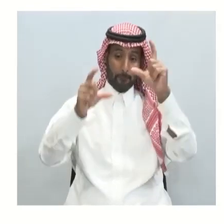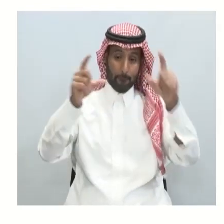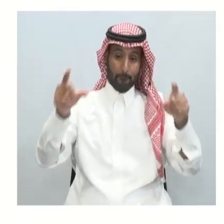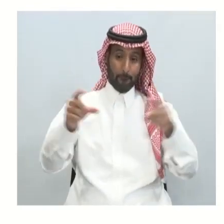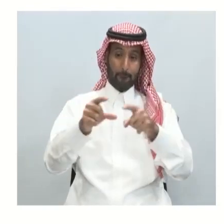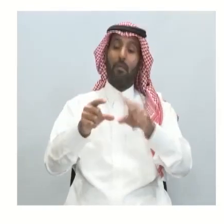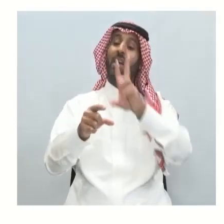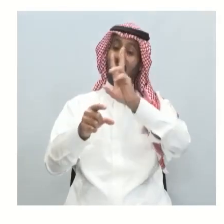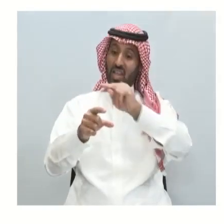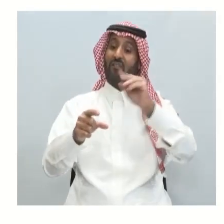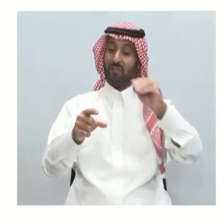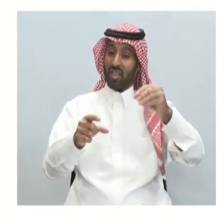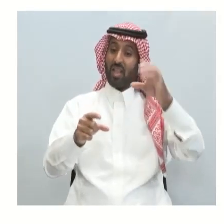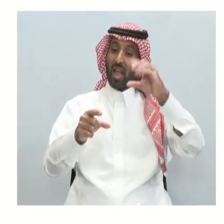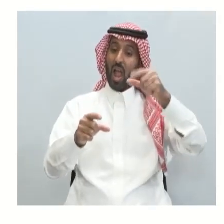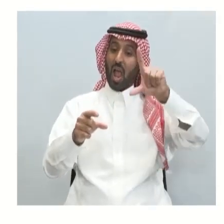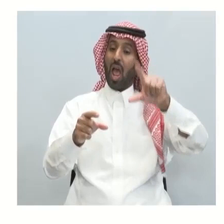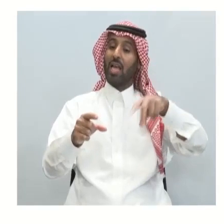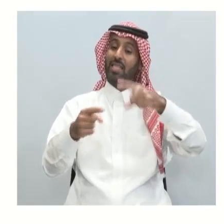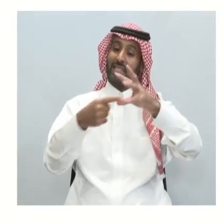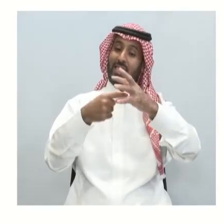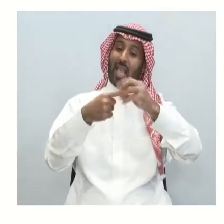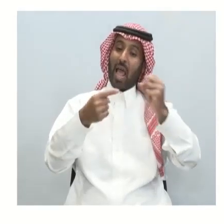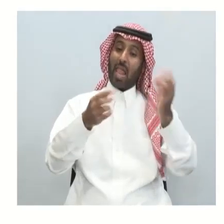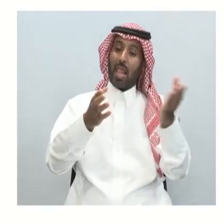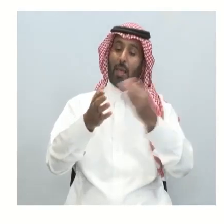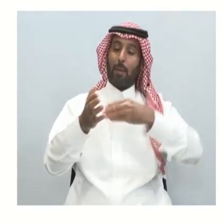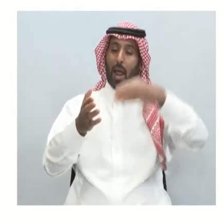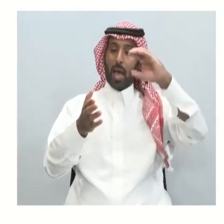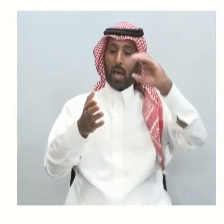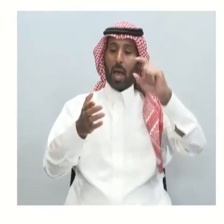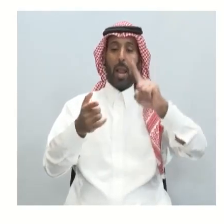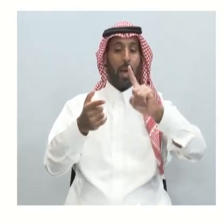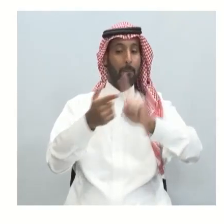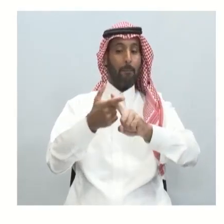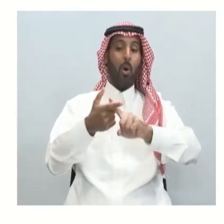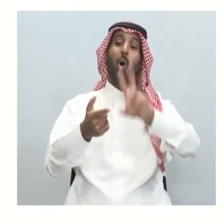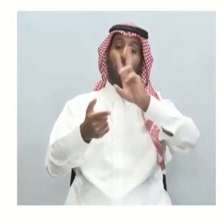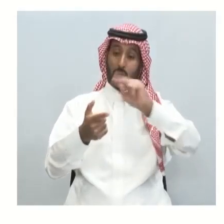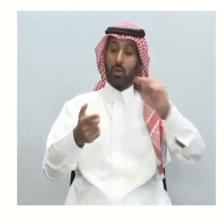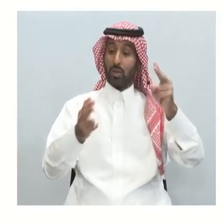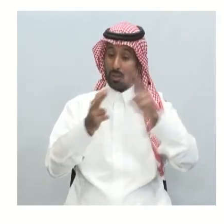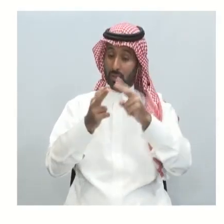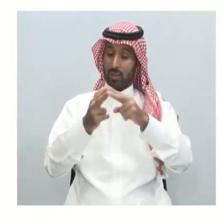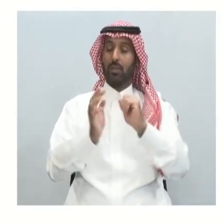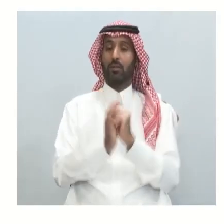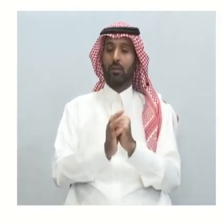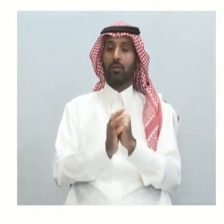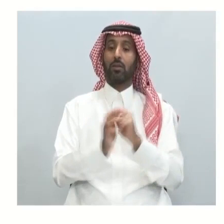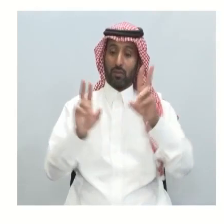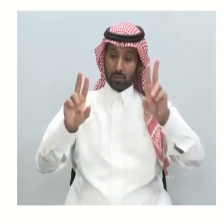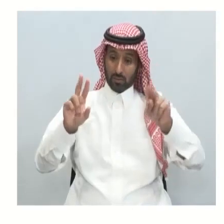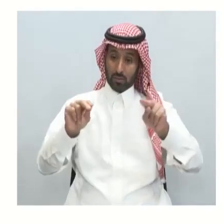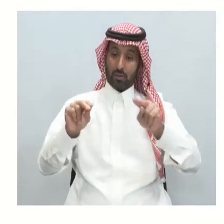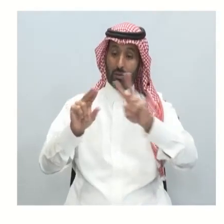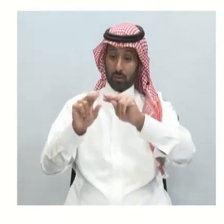الشحنه تكون على الكلور السالبه والموجبه على الكربون الشحنه فيه متساويه في جميع الاطراف اذا هذا